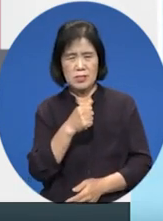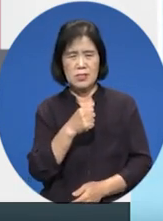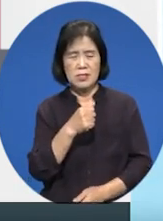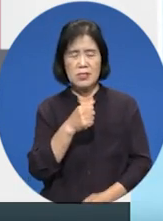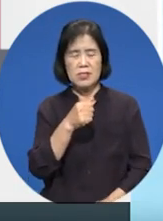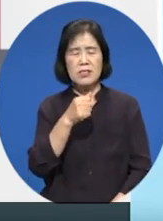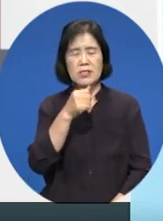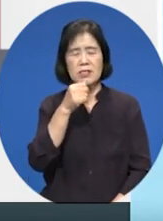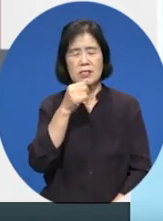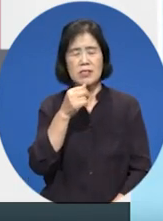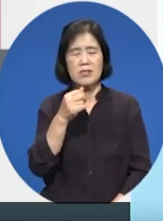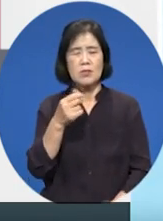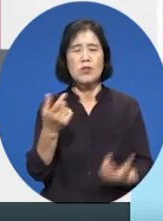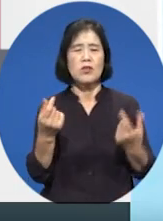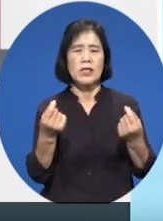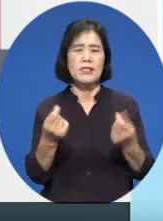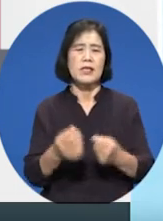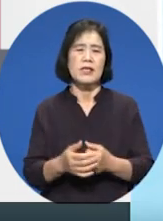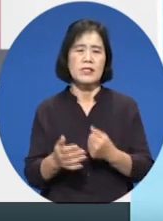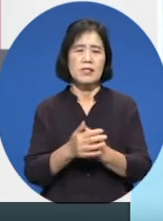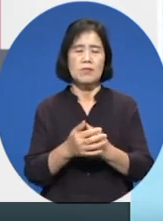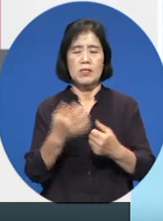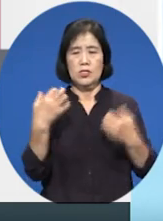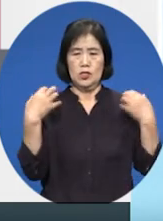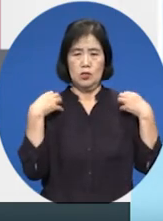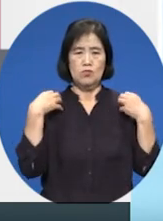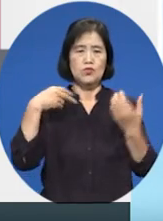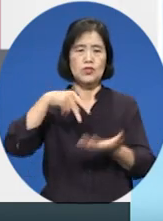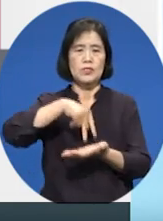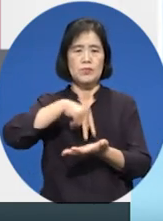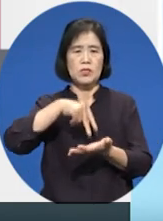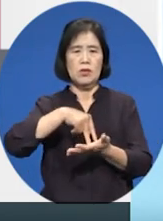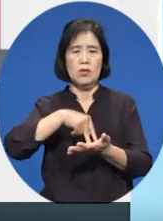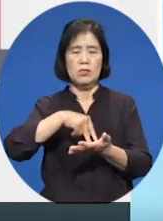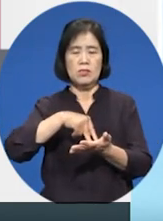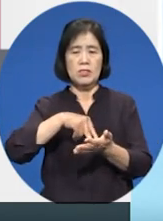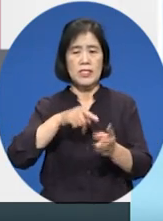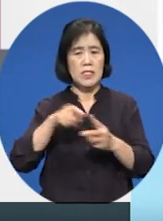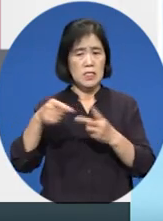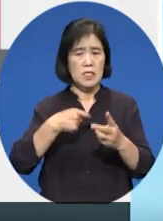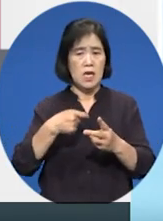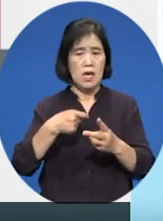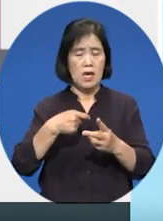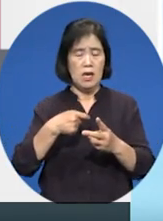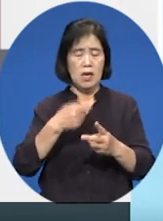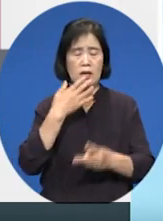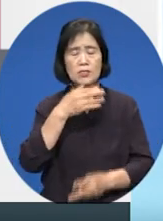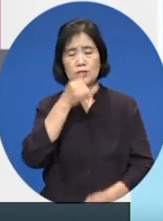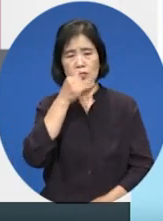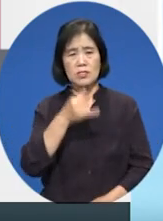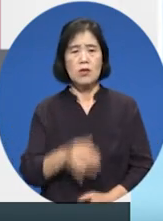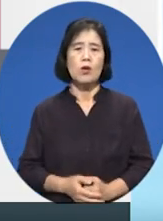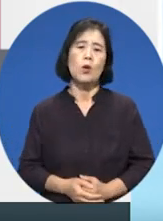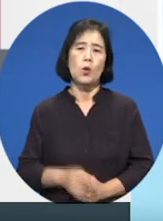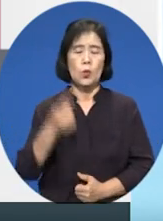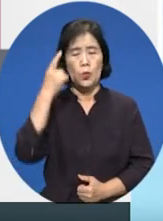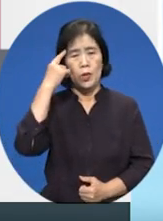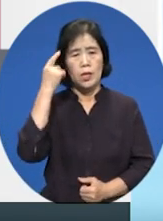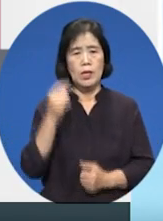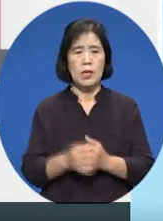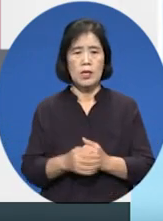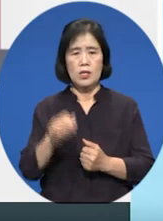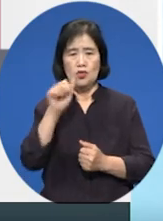거겠죠. 그렇지만은 뭐 그게 정부 입장에서는 또 이해 못할 바는 또 아닙니다. 사실 이분들 같은 경우에도